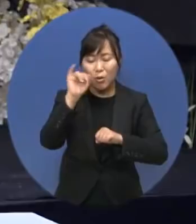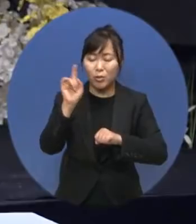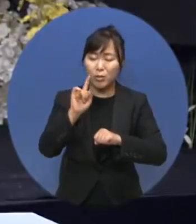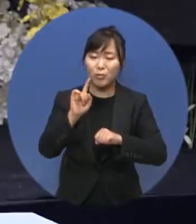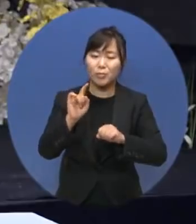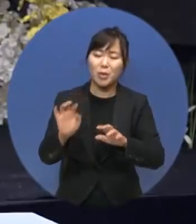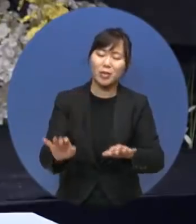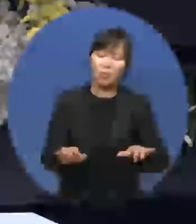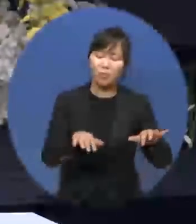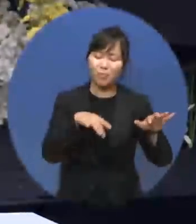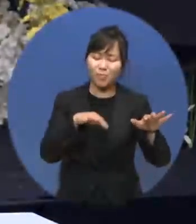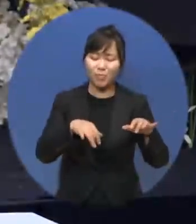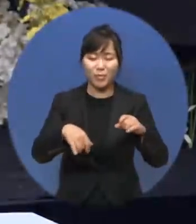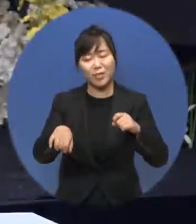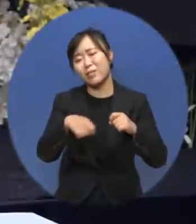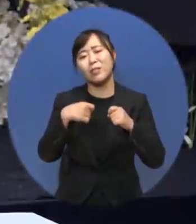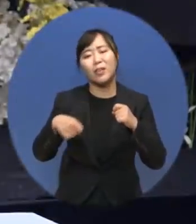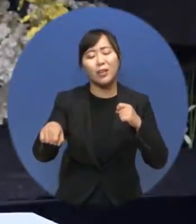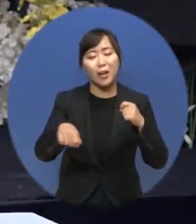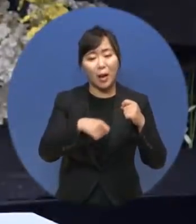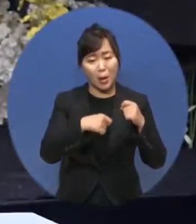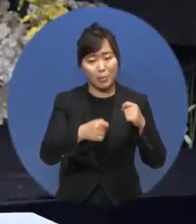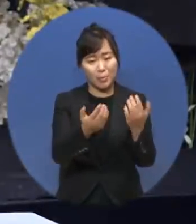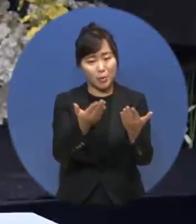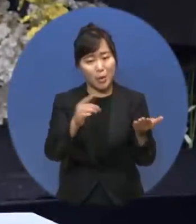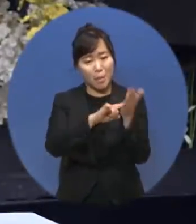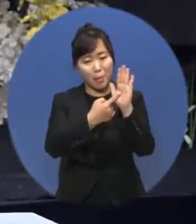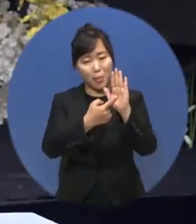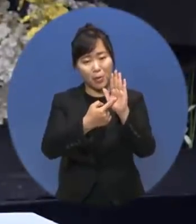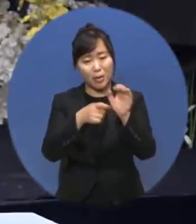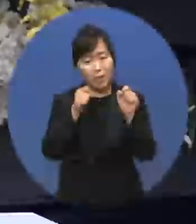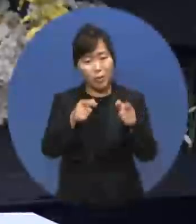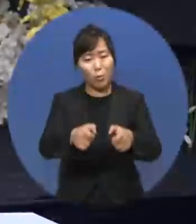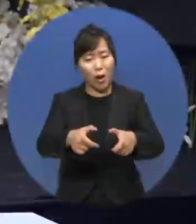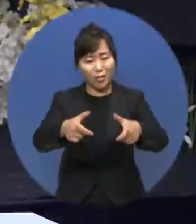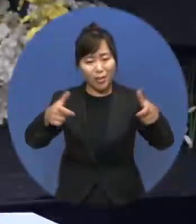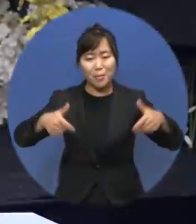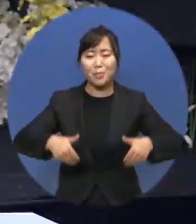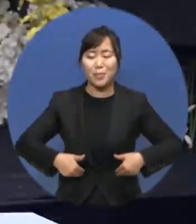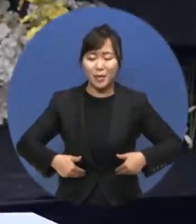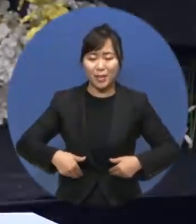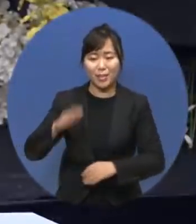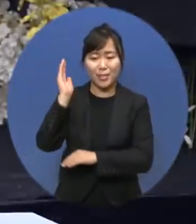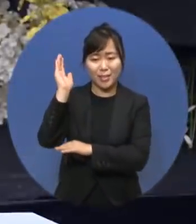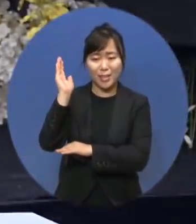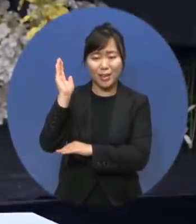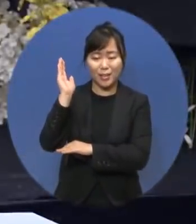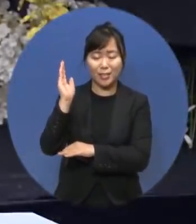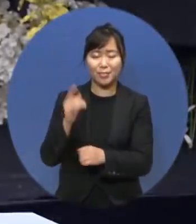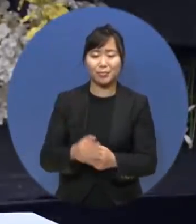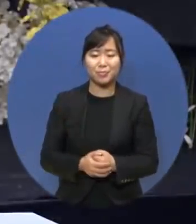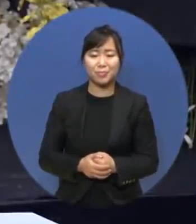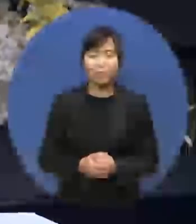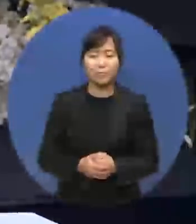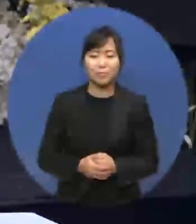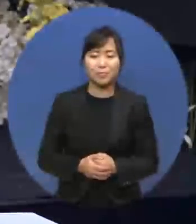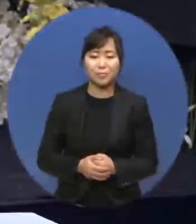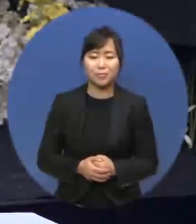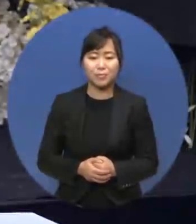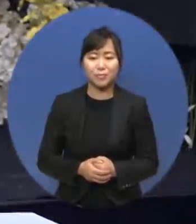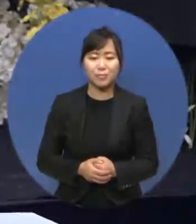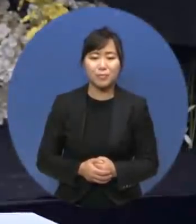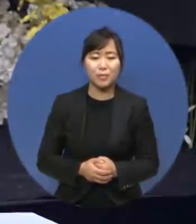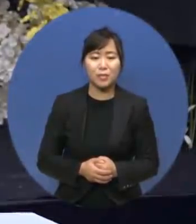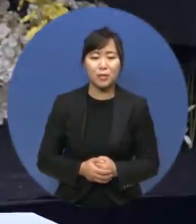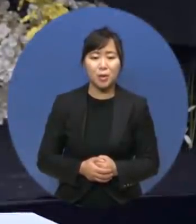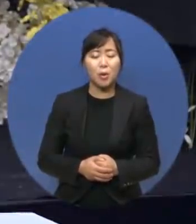그런 연주나 뭐 전시나 이런 어떤 발표 기회 확대 이런 것들이 필요하다는 얘기들을 해주셨는데요.